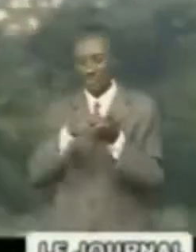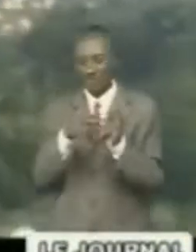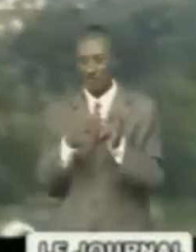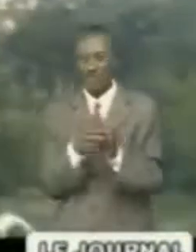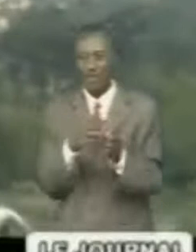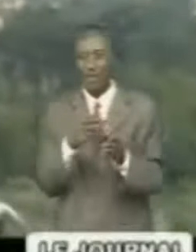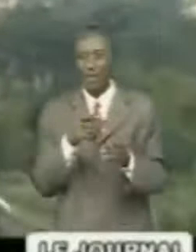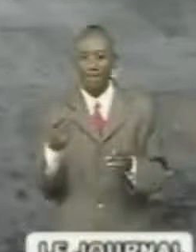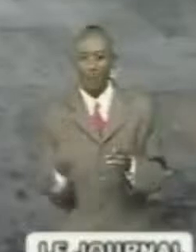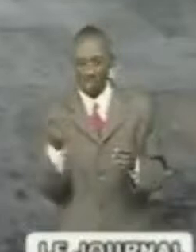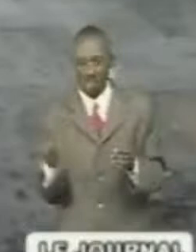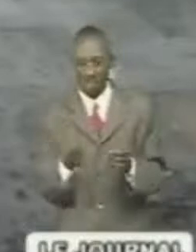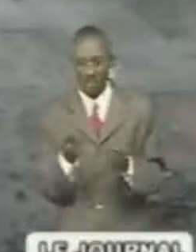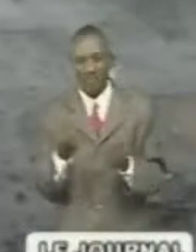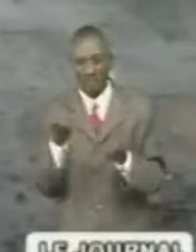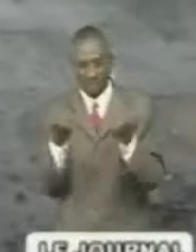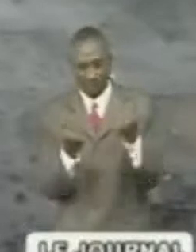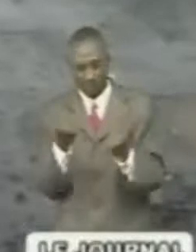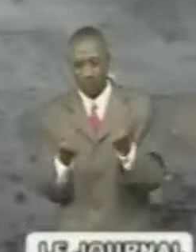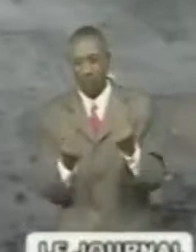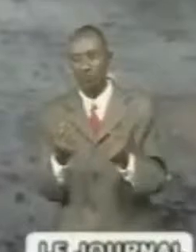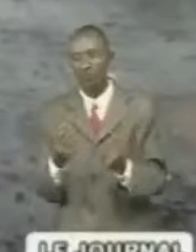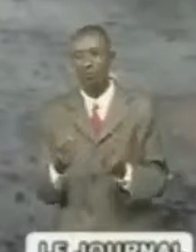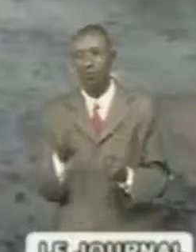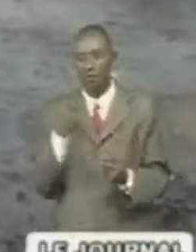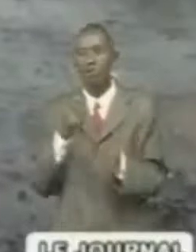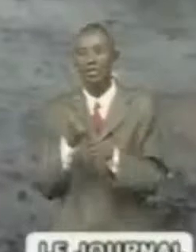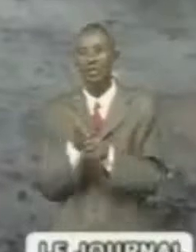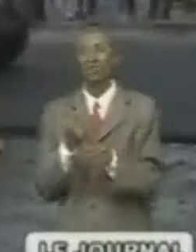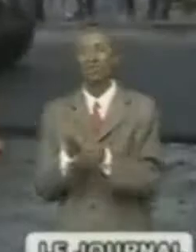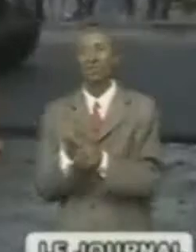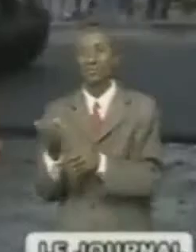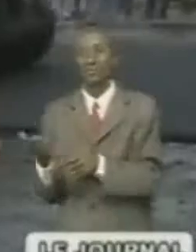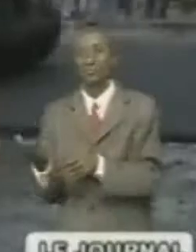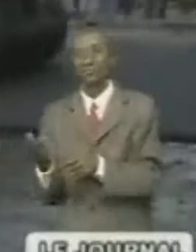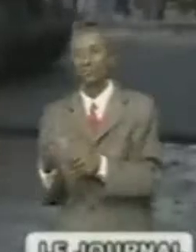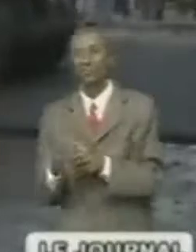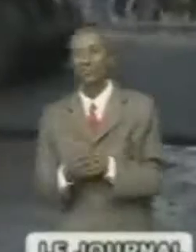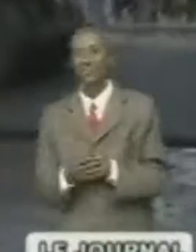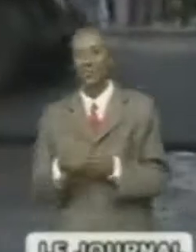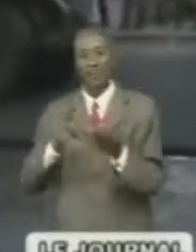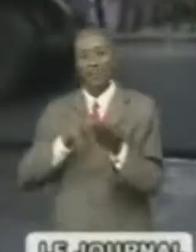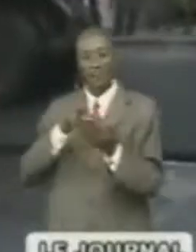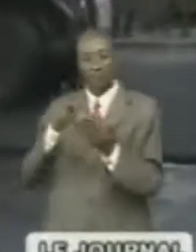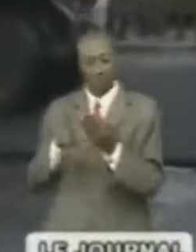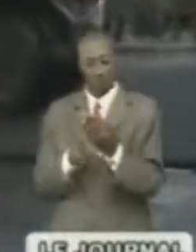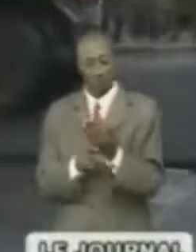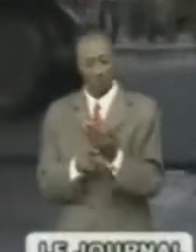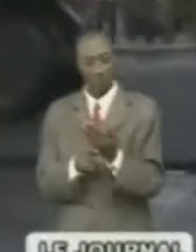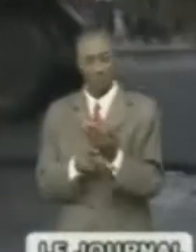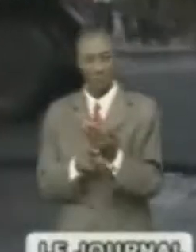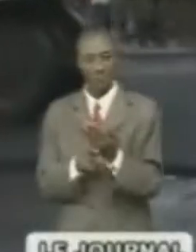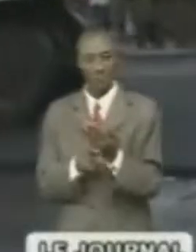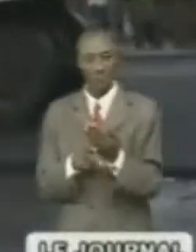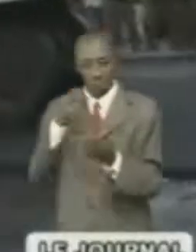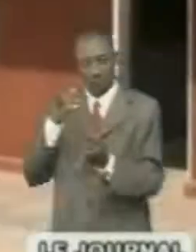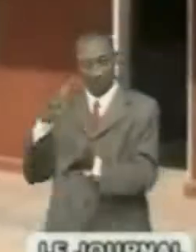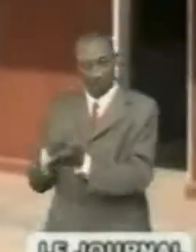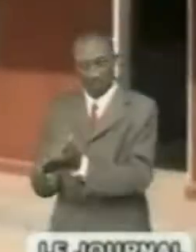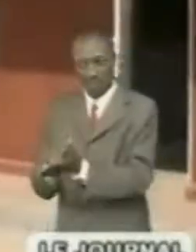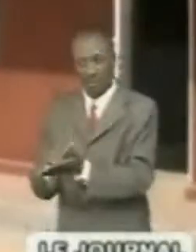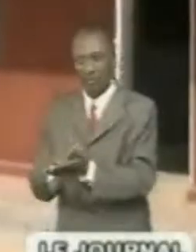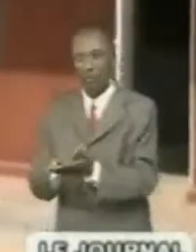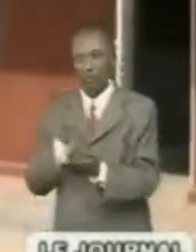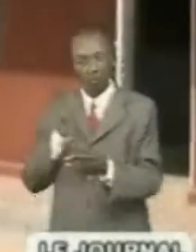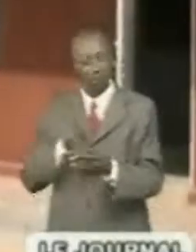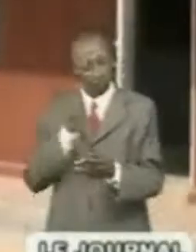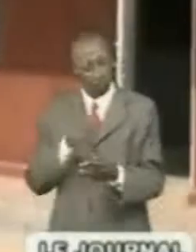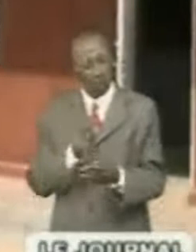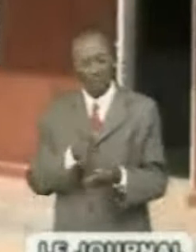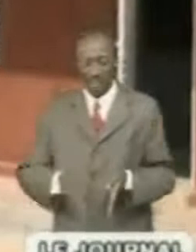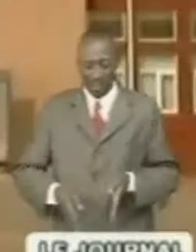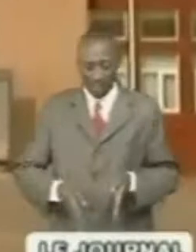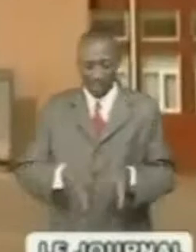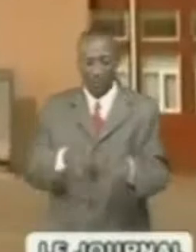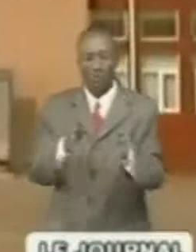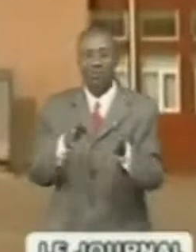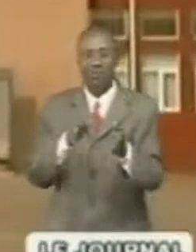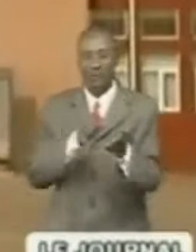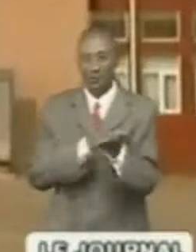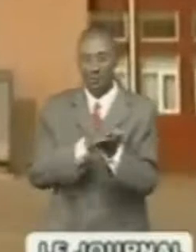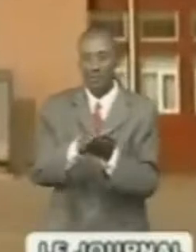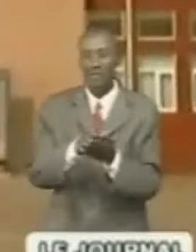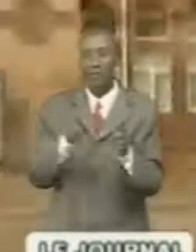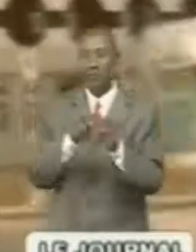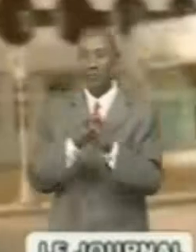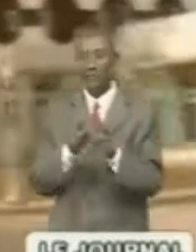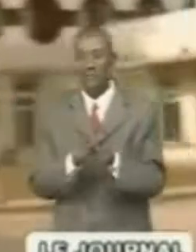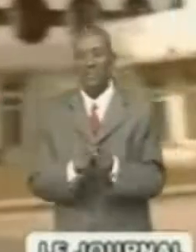modernisation de certaines villes. C'est dans ce cadre justement que le programme de réhabilitation des infrastructures routières, scolaires et